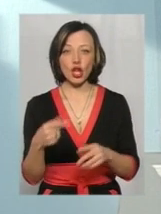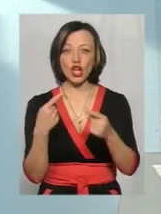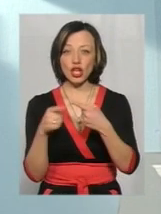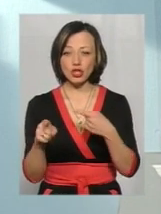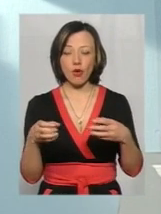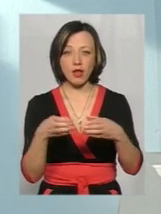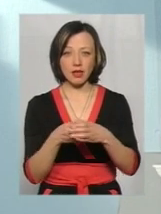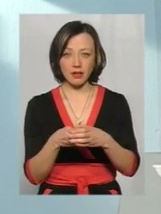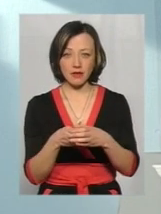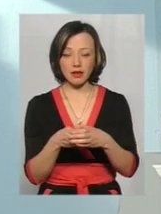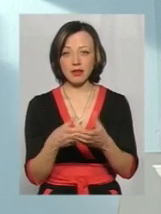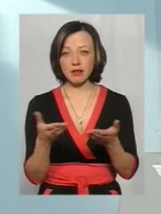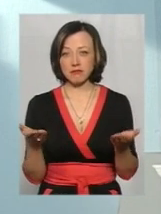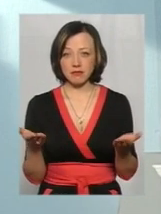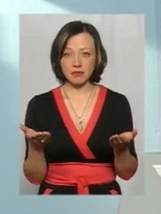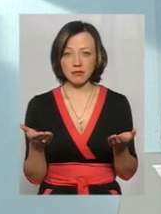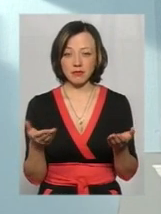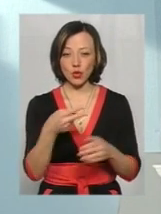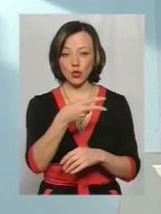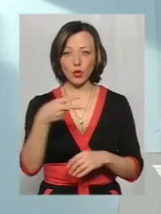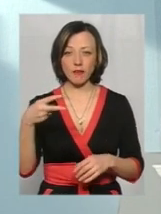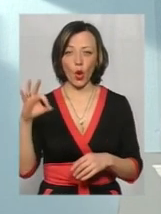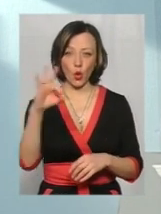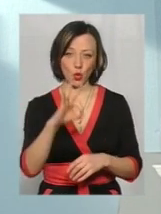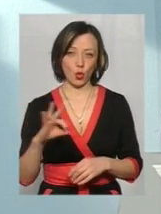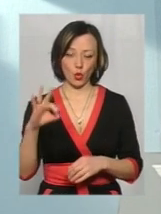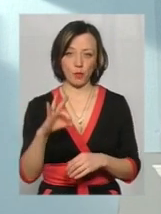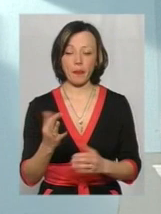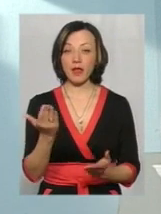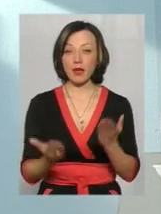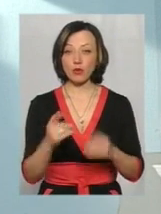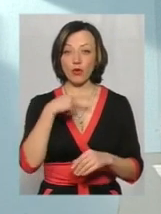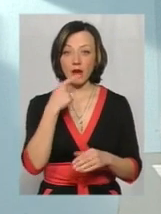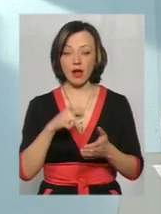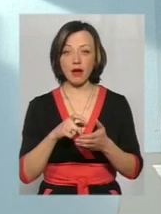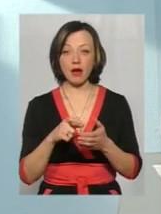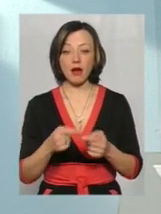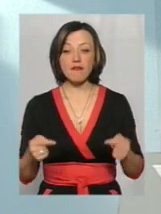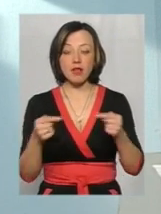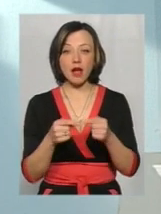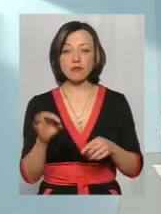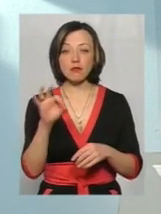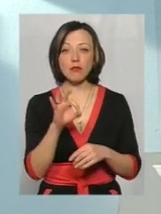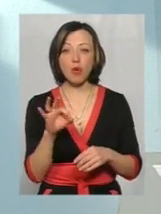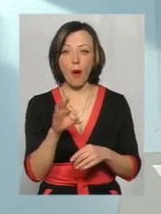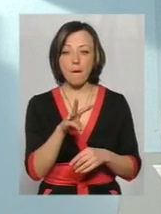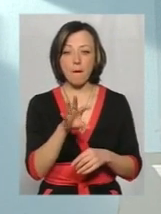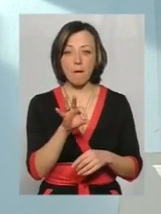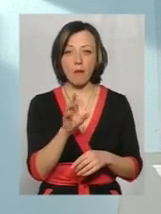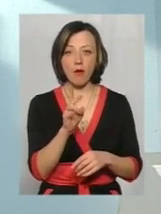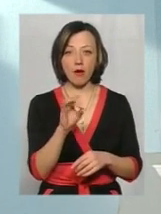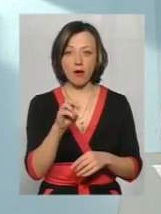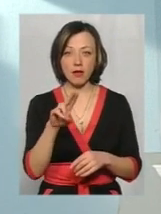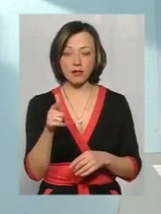інших колективах він практично дорівнює нулю. Якщо ми говоримо про Мокрецьку школу, то в цій школі